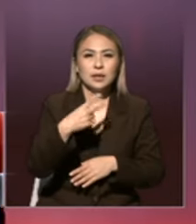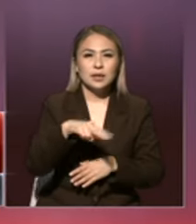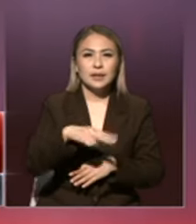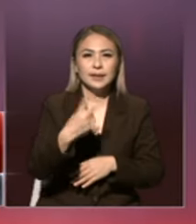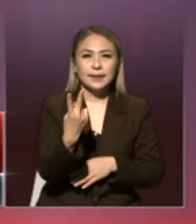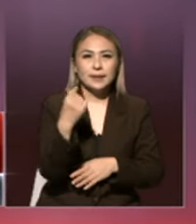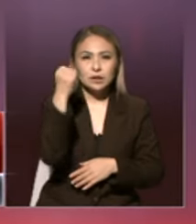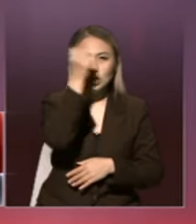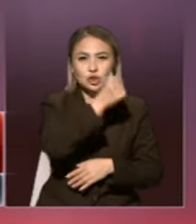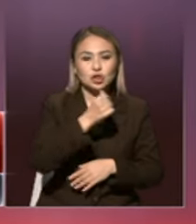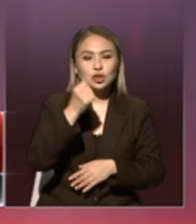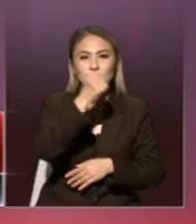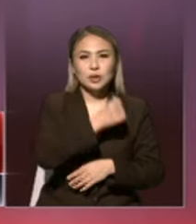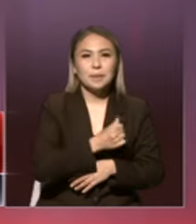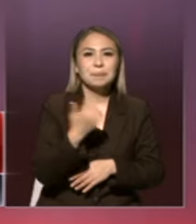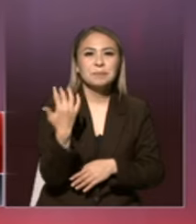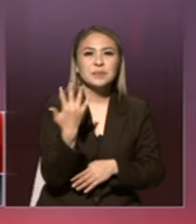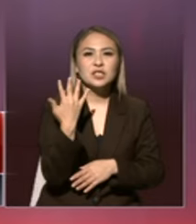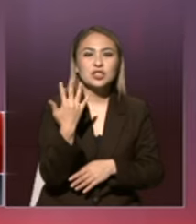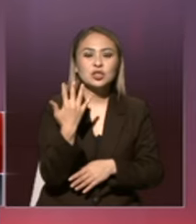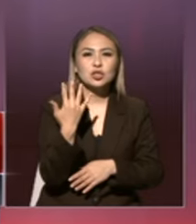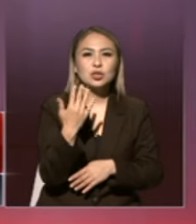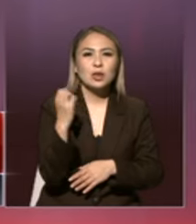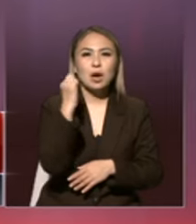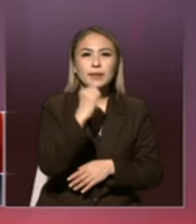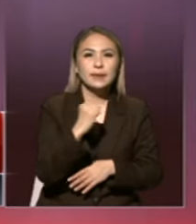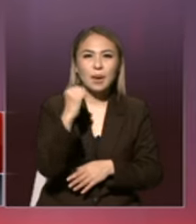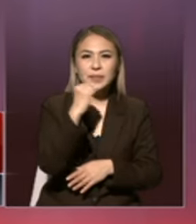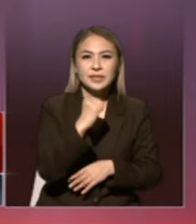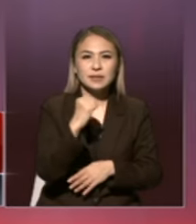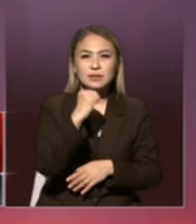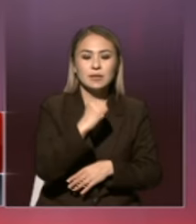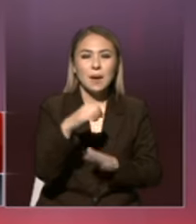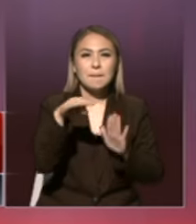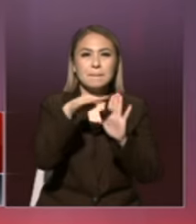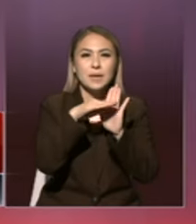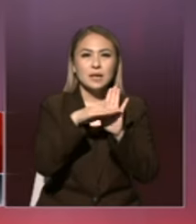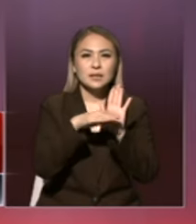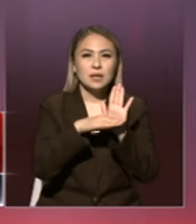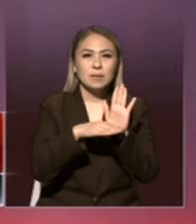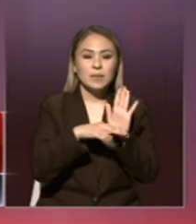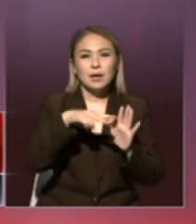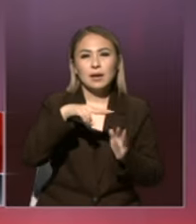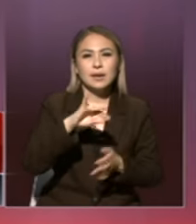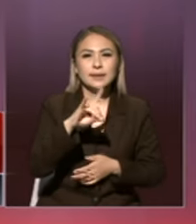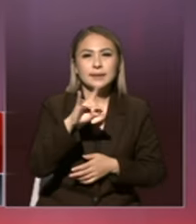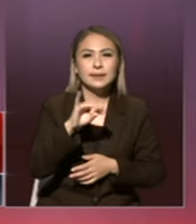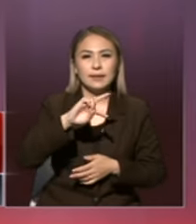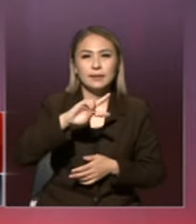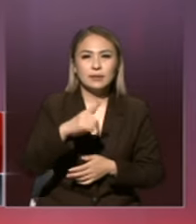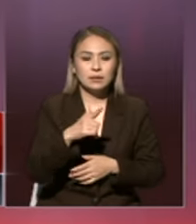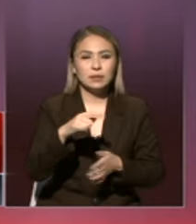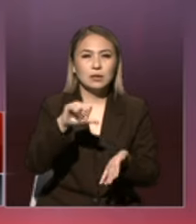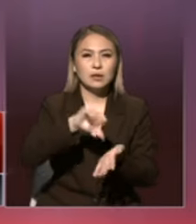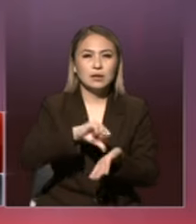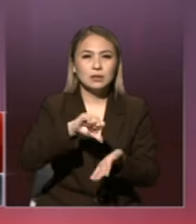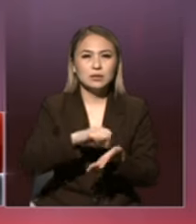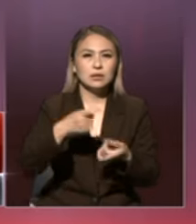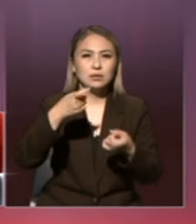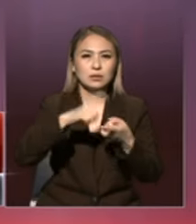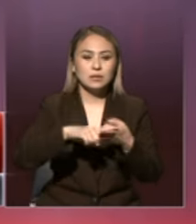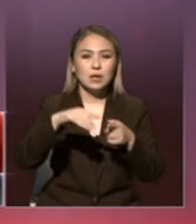22-ші жылы шатыспасам 5-ші тамызда бағдарлама лизингке қатысты жеңілдетілген лизинг